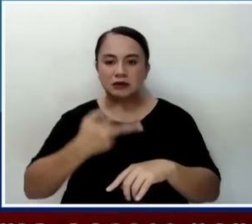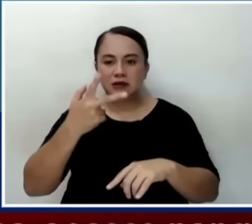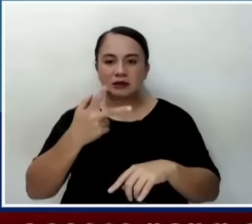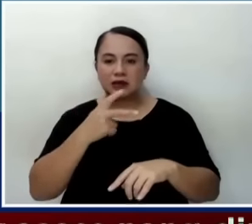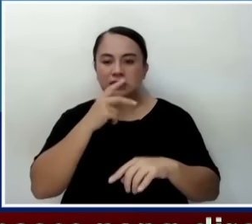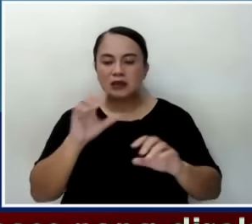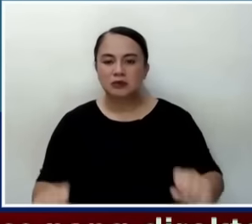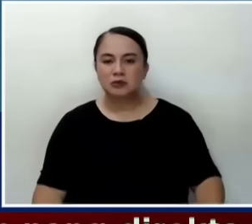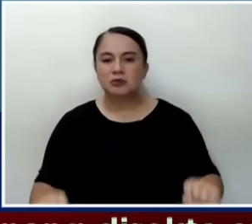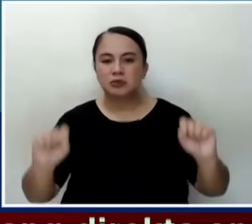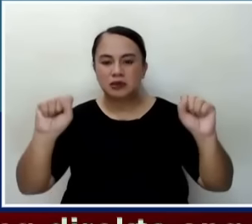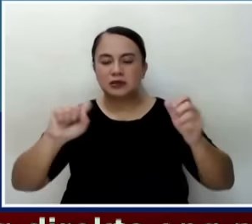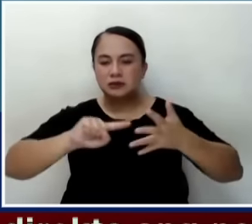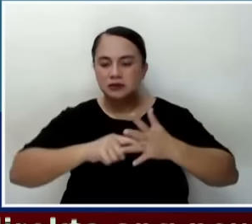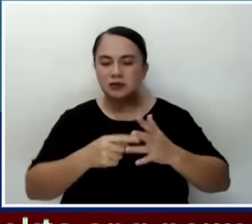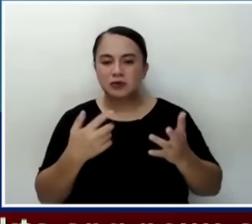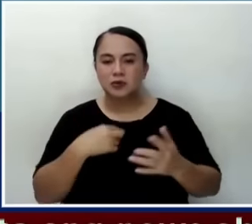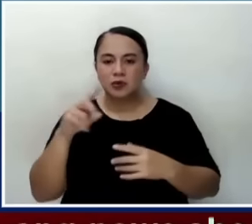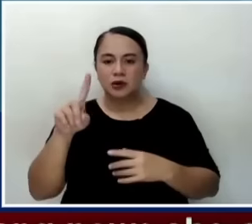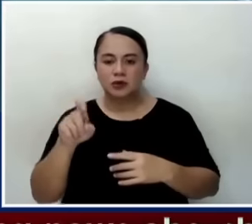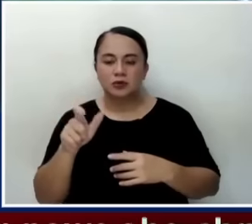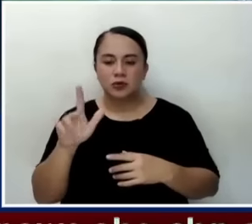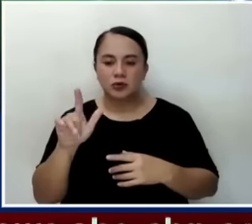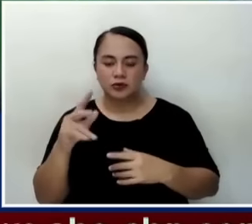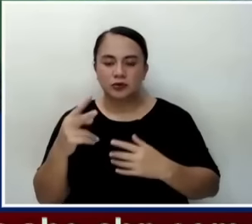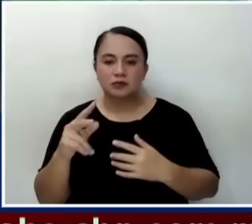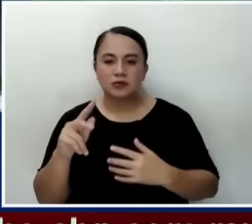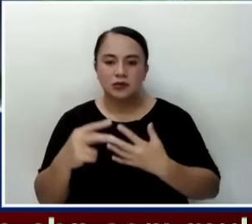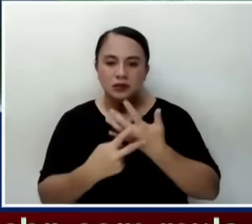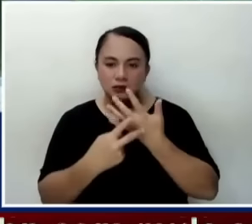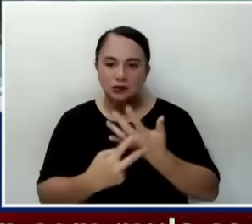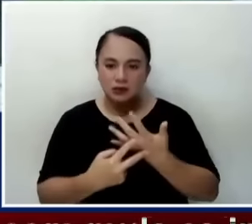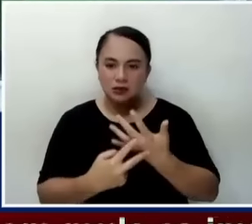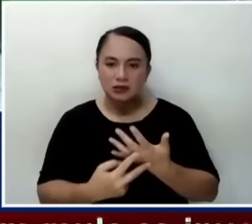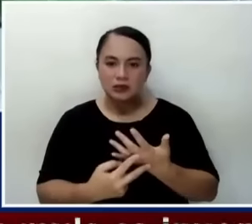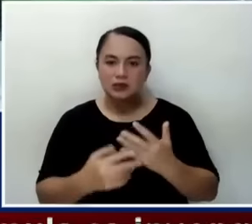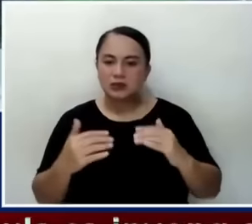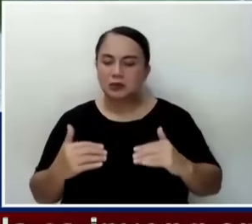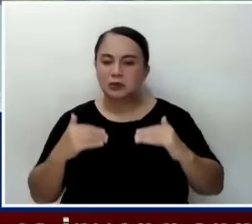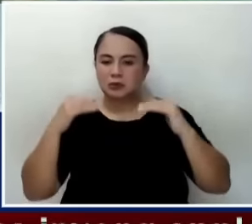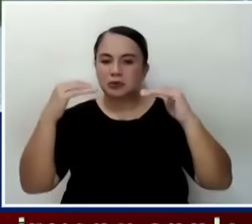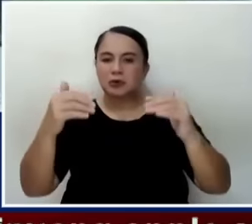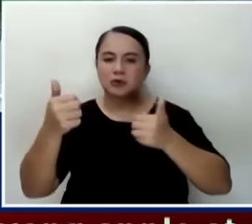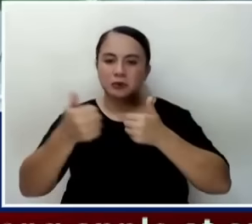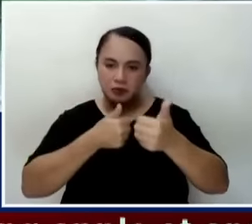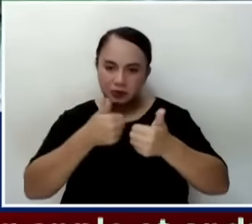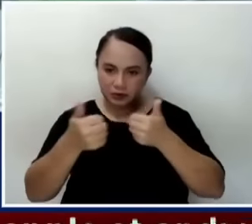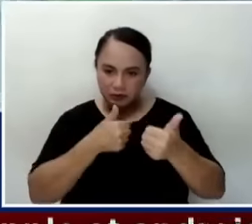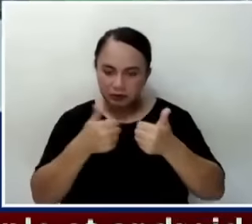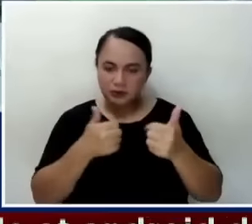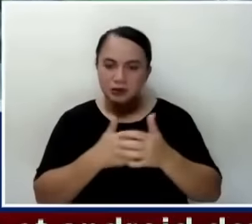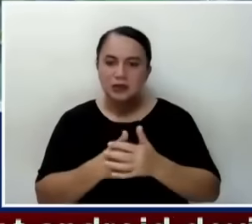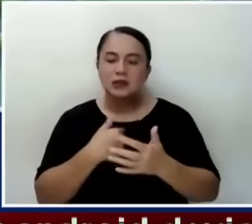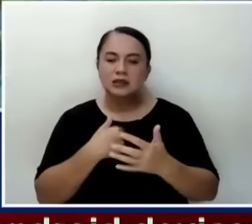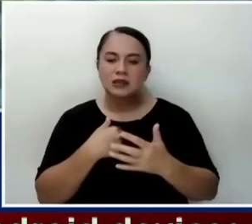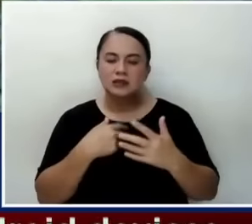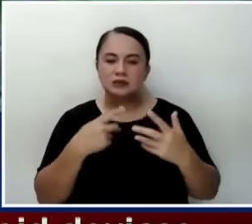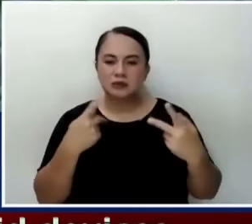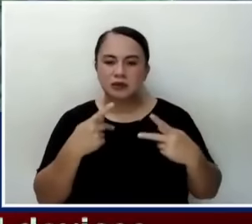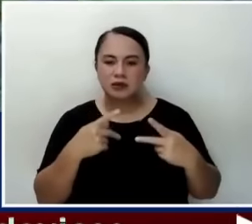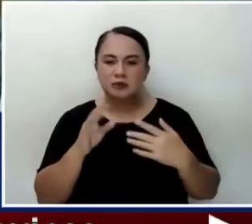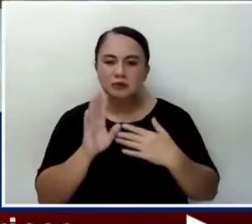ang starting weight na 125 kilograms. Hindi na nakausad sa kompetisyon si Ceniza na iniinda ang kanyang bumabalik